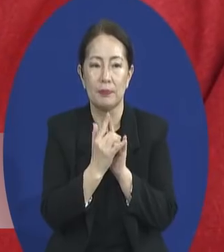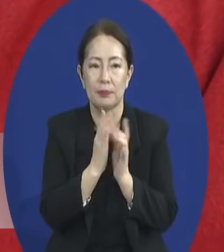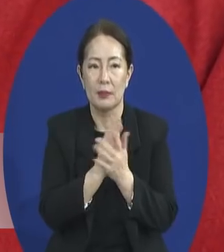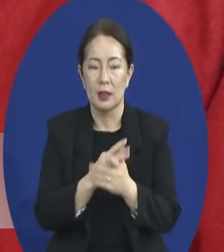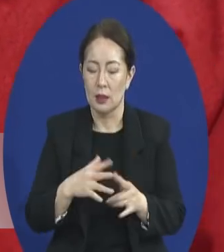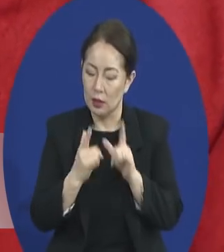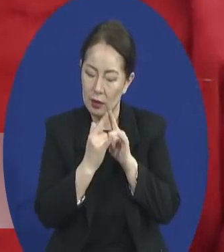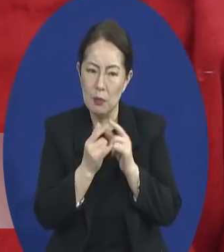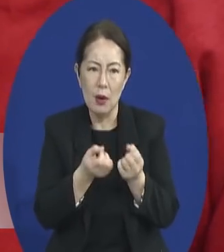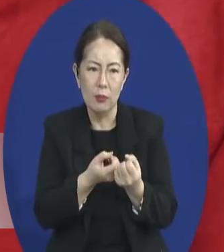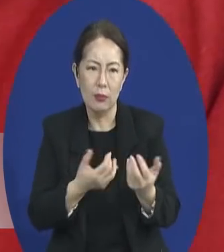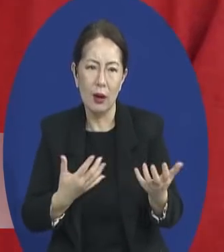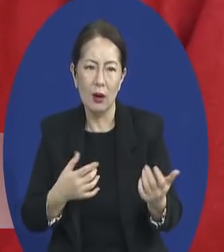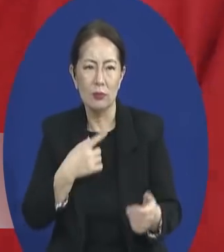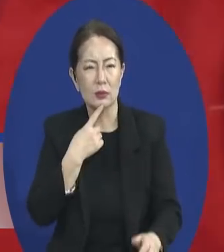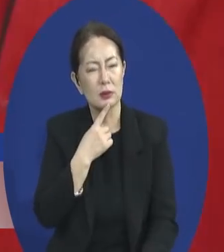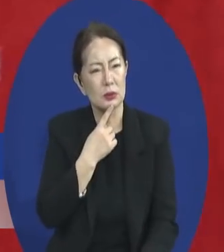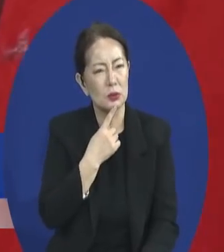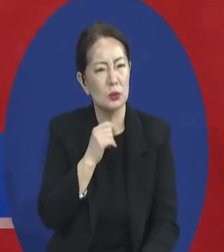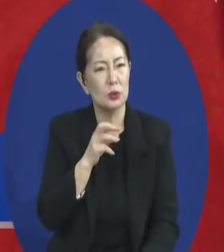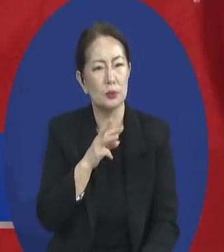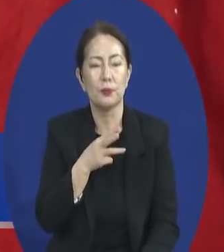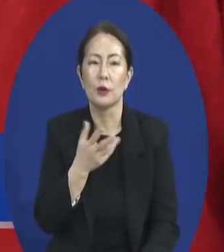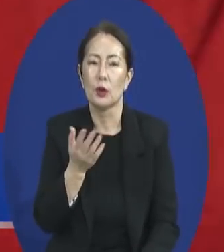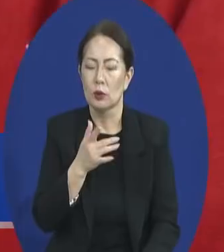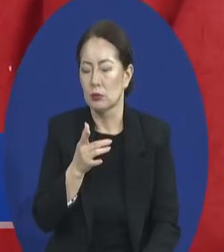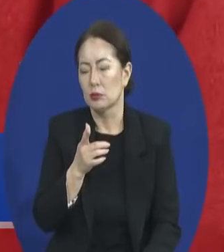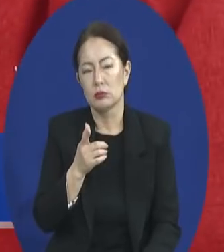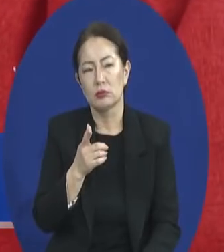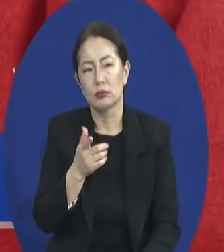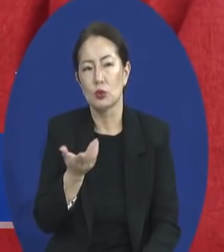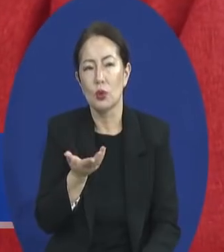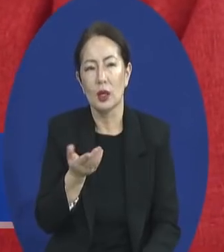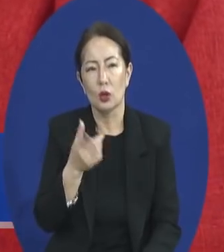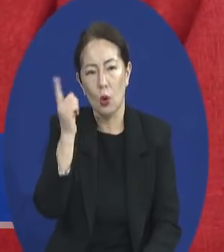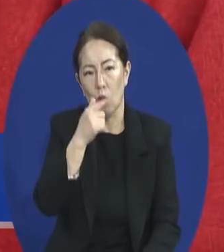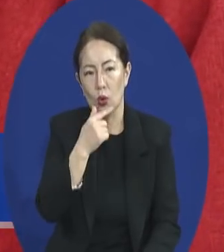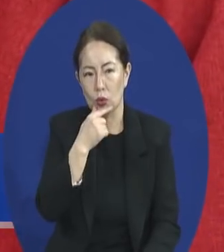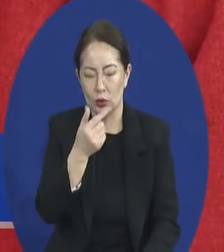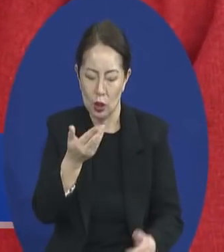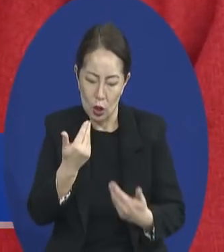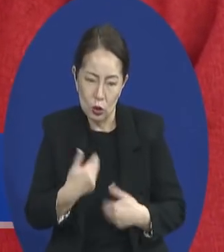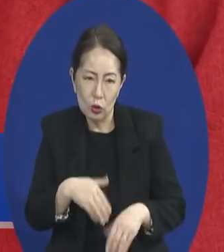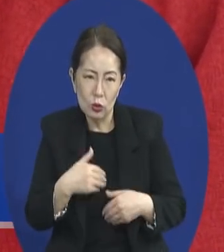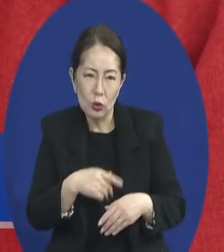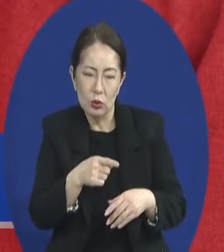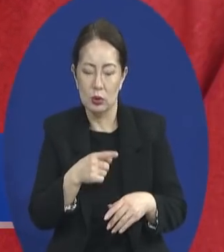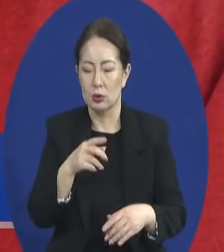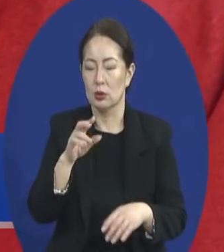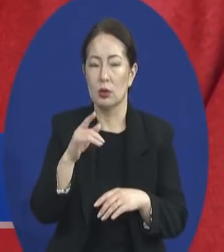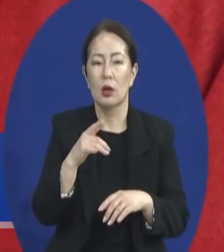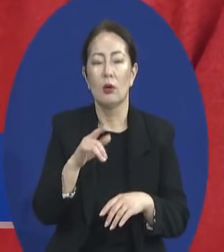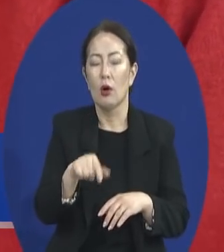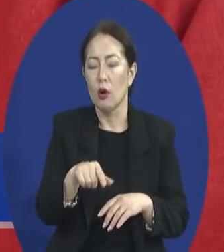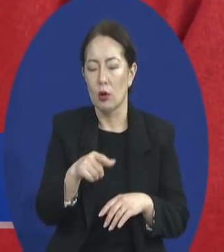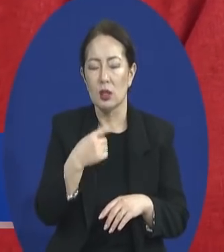Тэмээ өсгөж үржүүлэхэд хүндрэлтэй зүйлгээд яавал одоо хавар төрөлтөөр жаахан ботхон инчих гээдэг бас чон нохоо